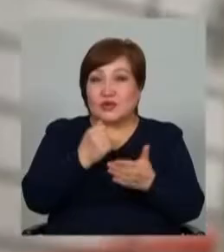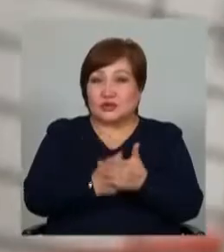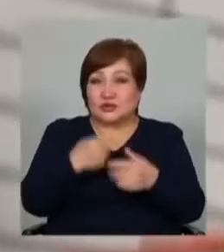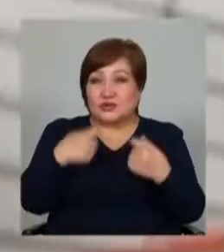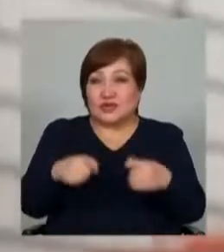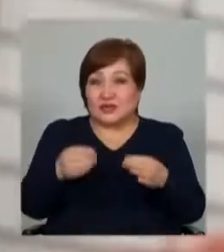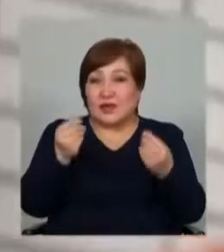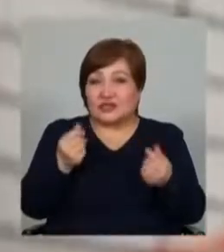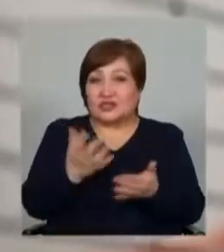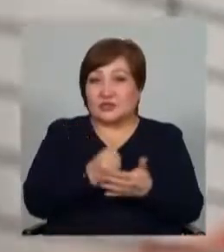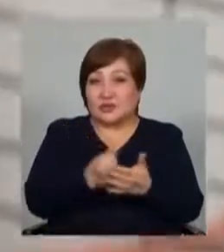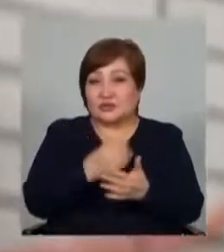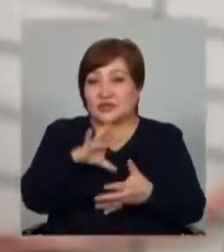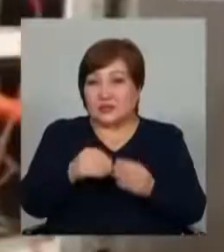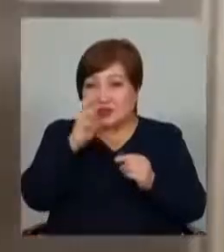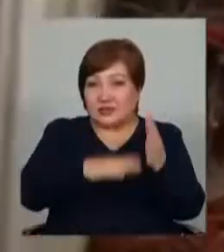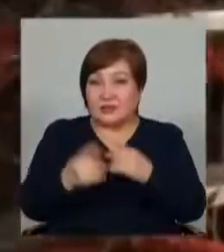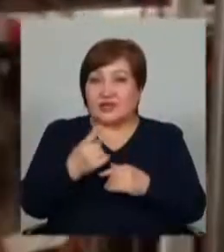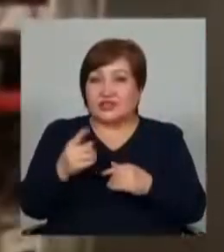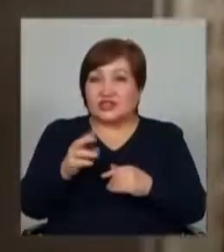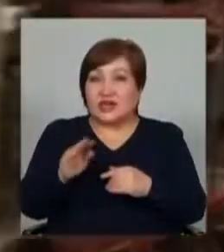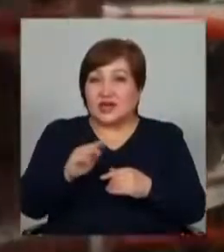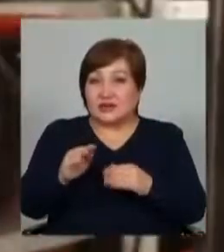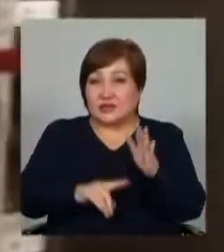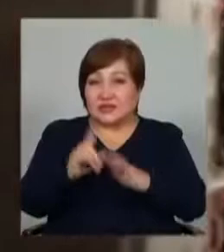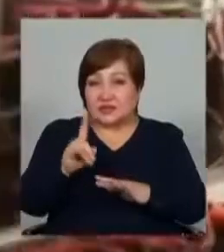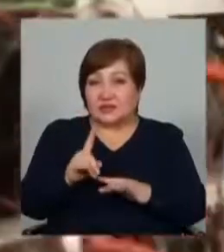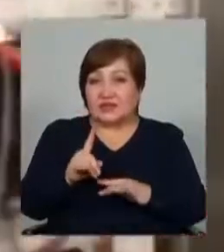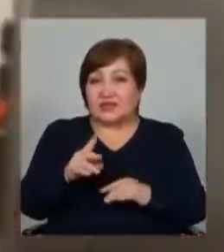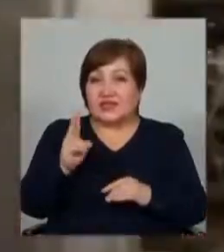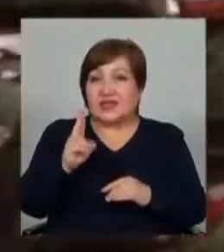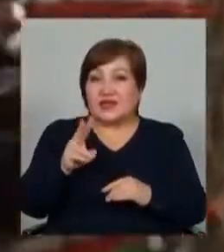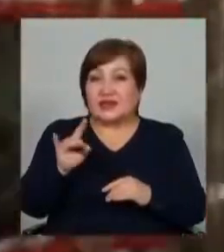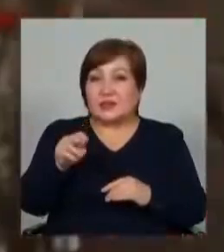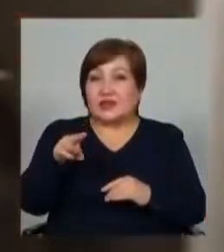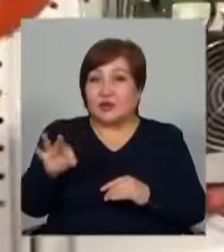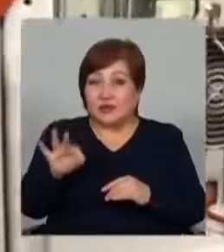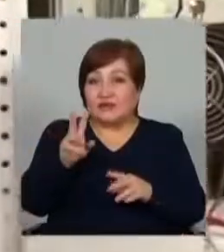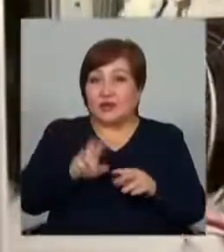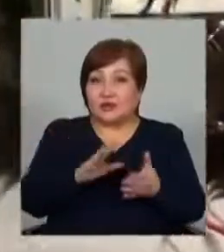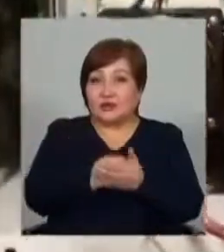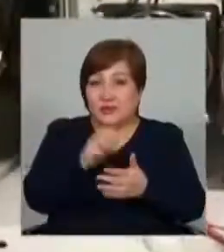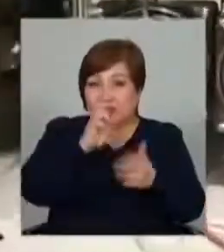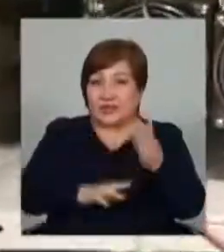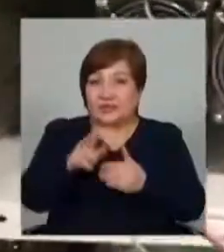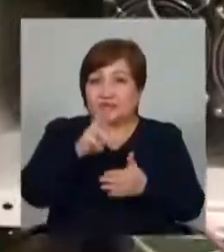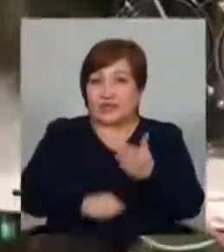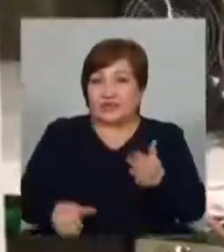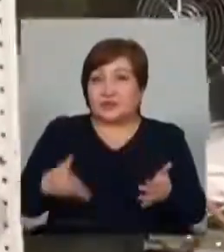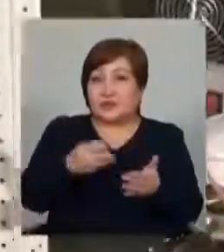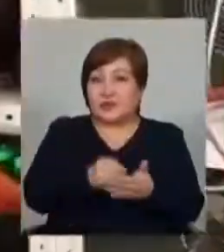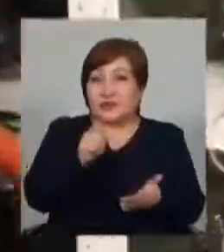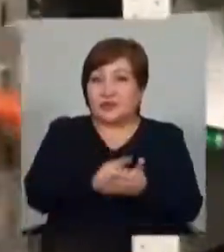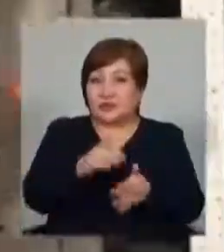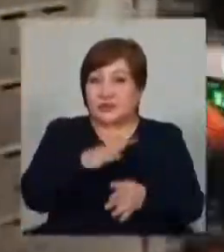жатыр. Жалпы елде биыл 1 қаңтардан бастап криптовалюта өндірумен айналысатындар мемлекетке салық төлеуге міндеттелген еді. Енді